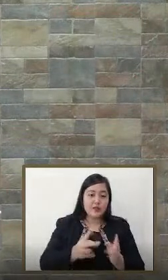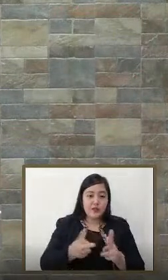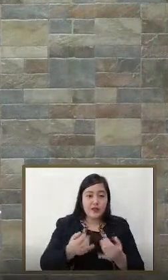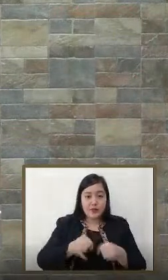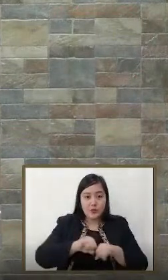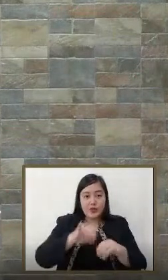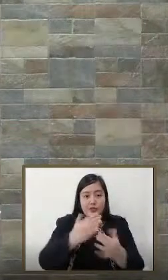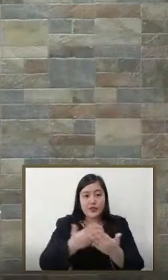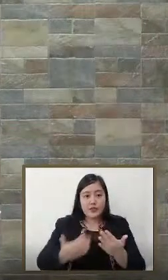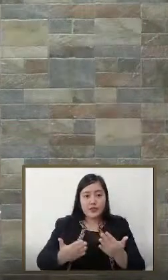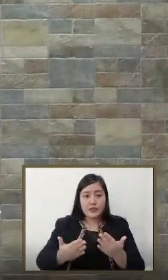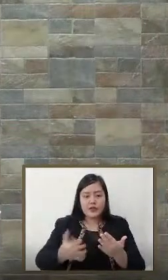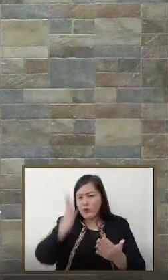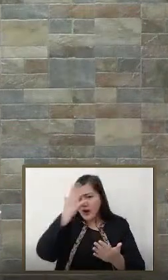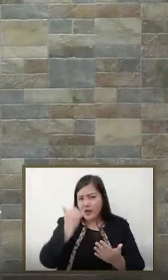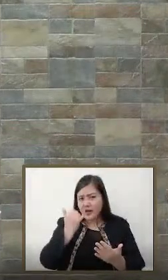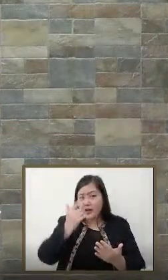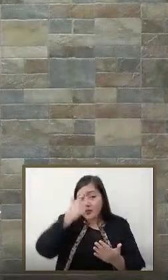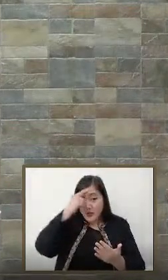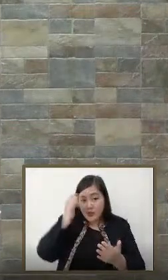above.